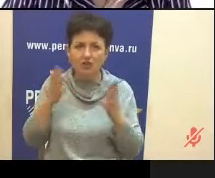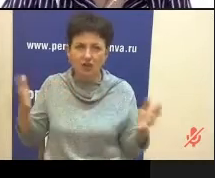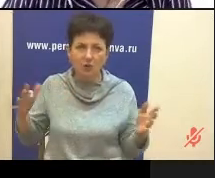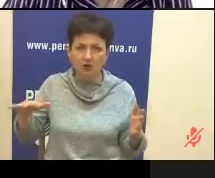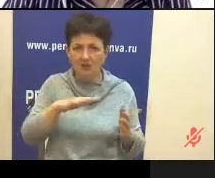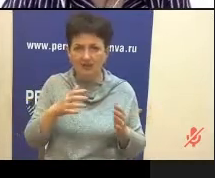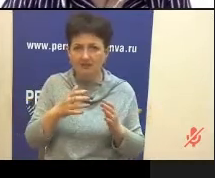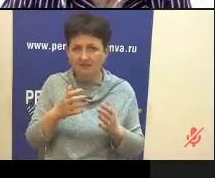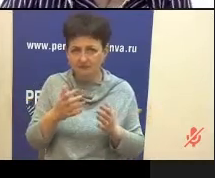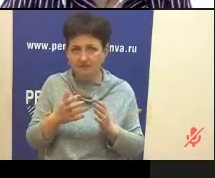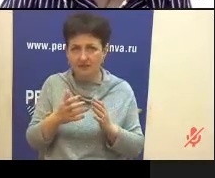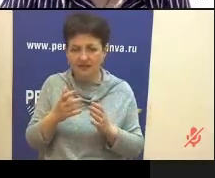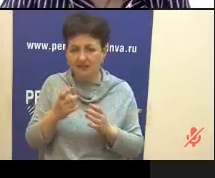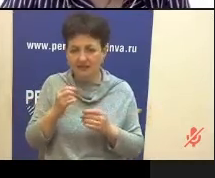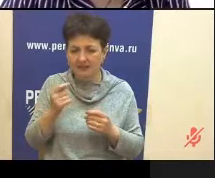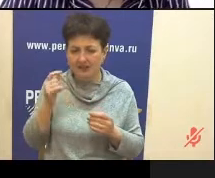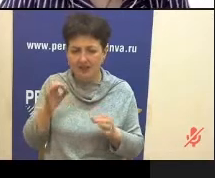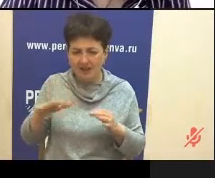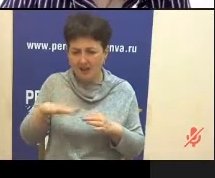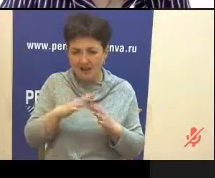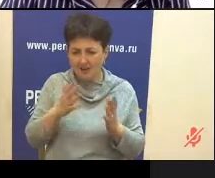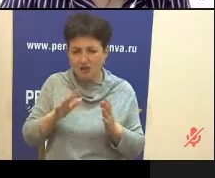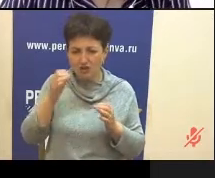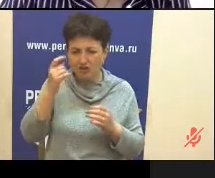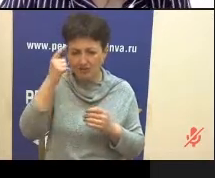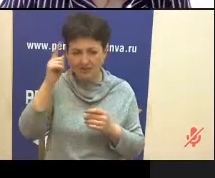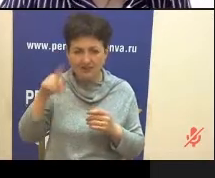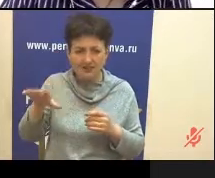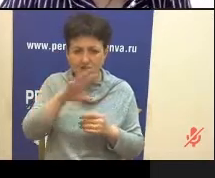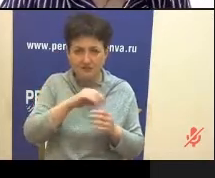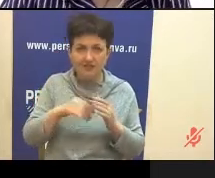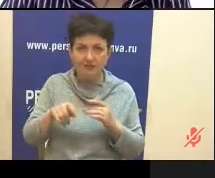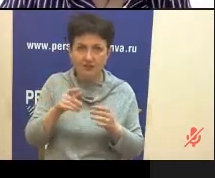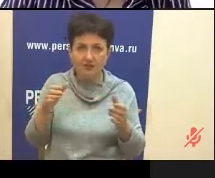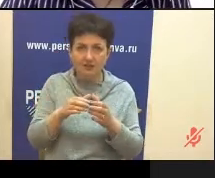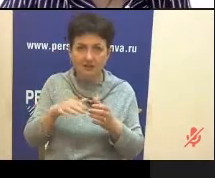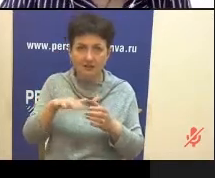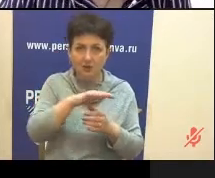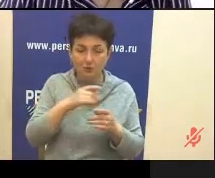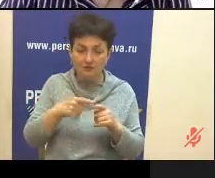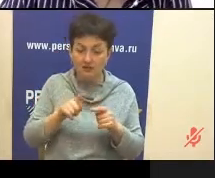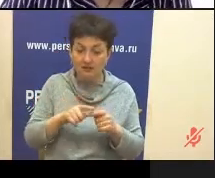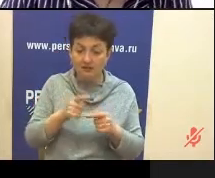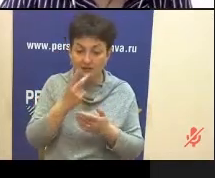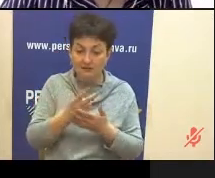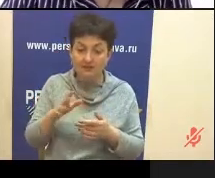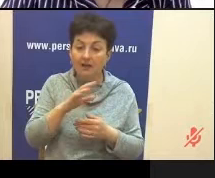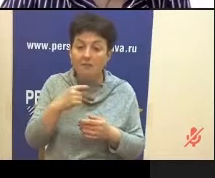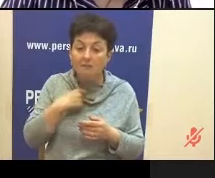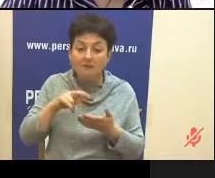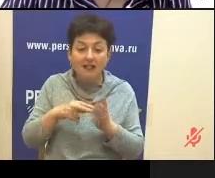какой-то весьма широкий, но достаточно неочевидный круг аудитории это все прекрасное ушло. Мы же с